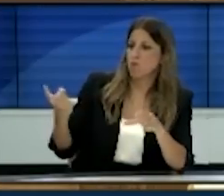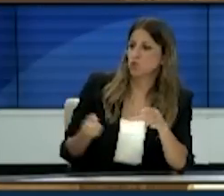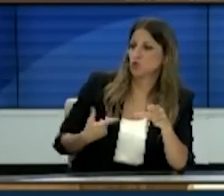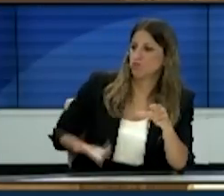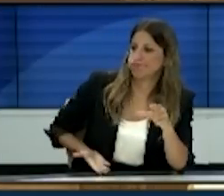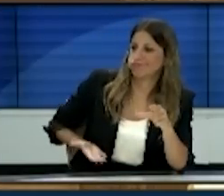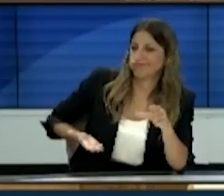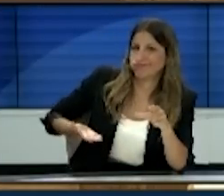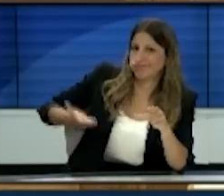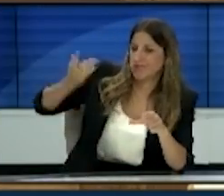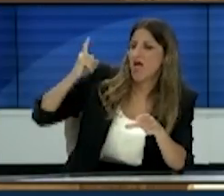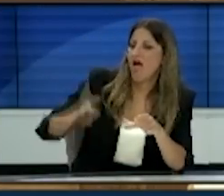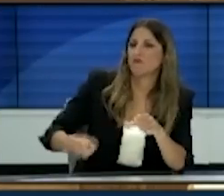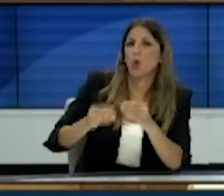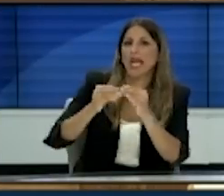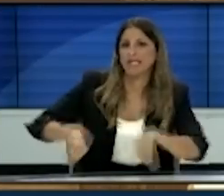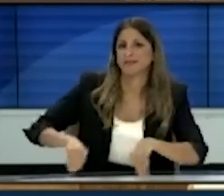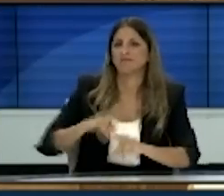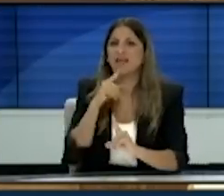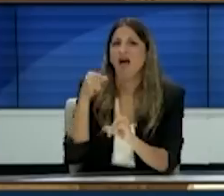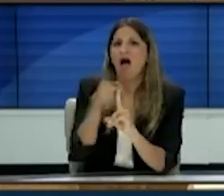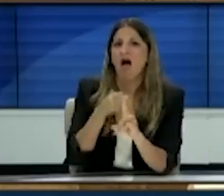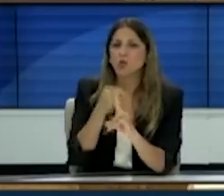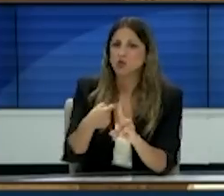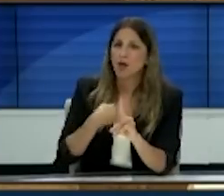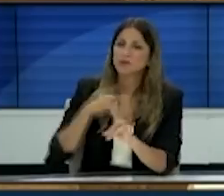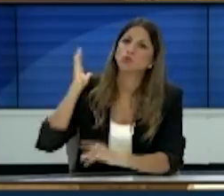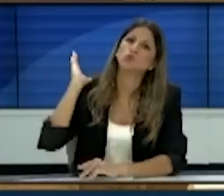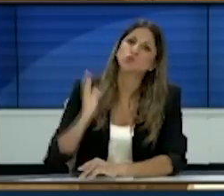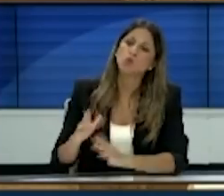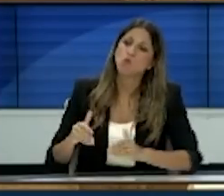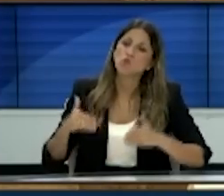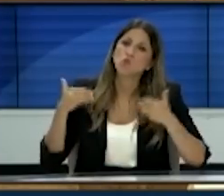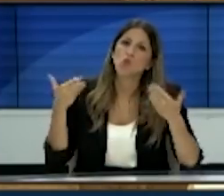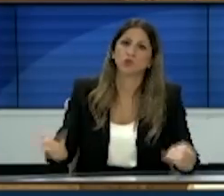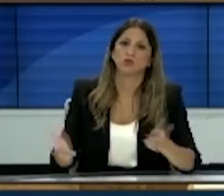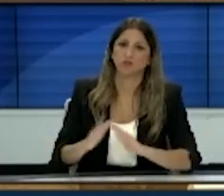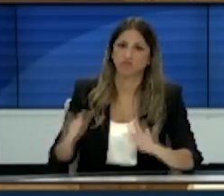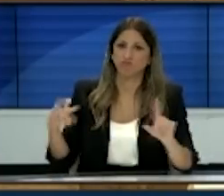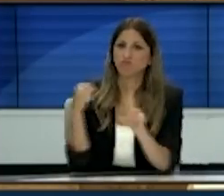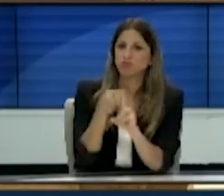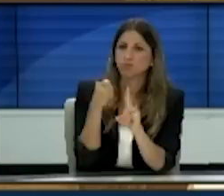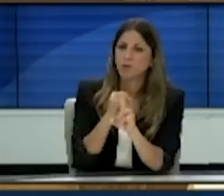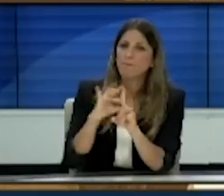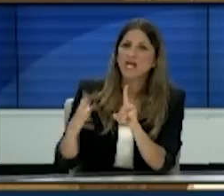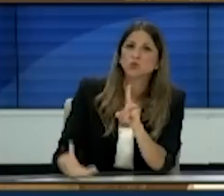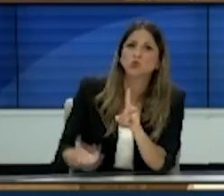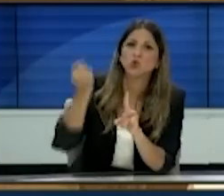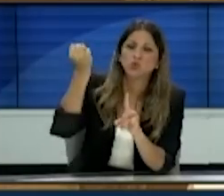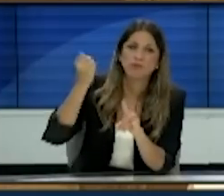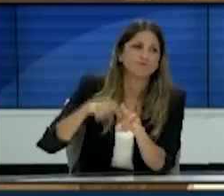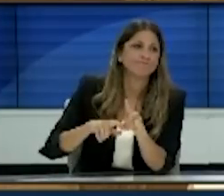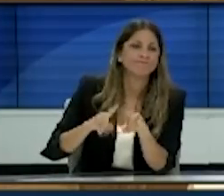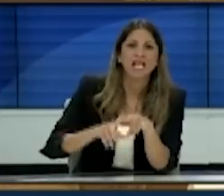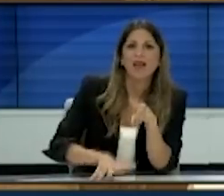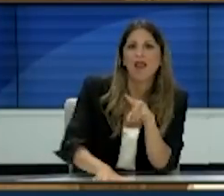ερχόμενη Βουλή και στους αγώνες μπορεί να ανοίξει ο δρόμος της σωτήριας συνολικής αλλαγής, της